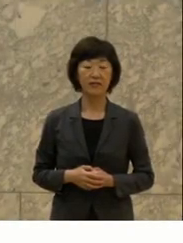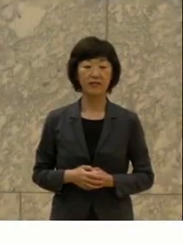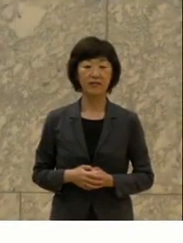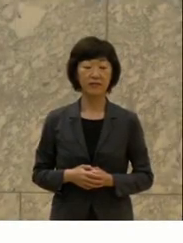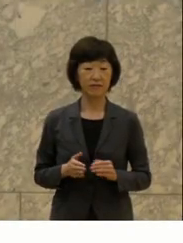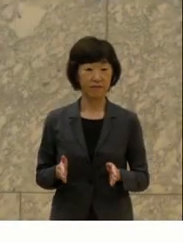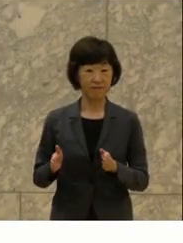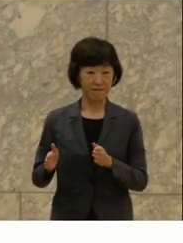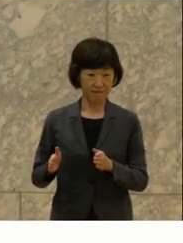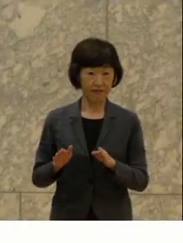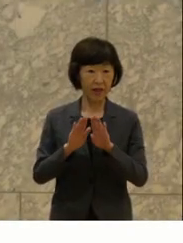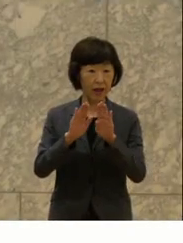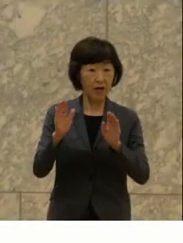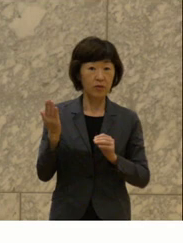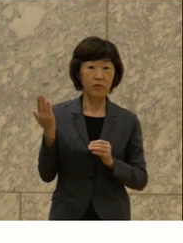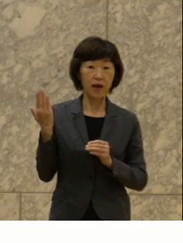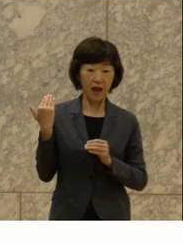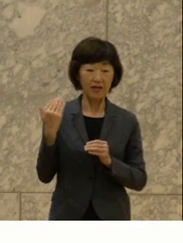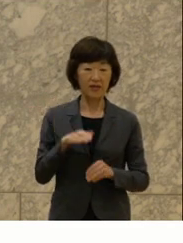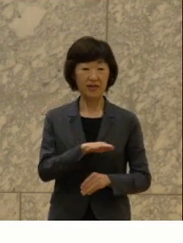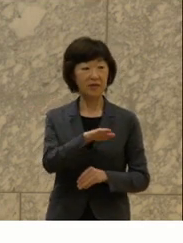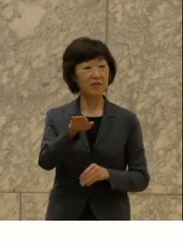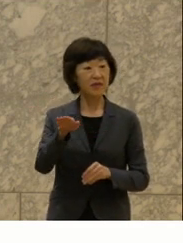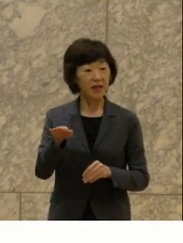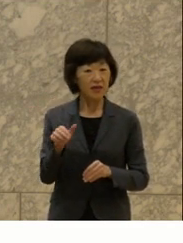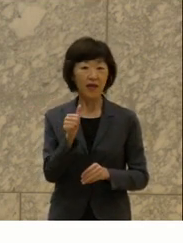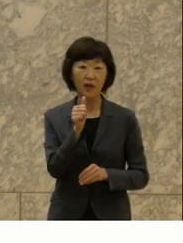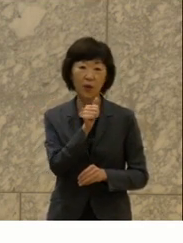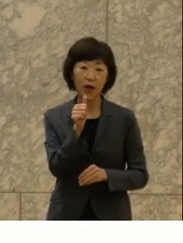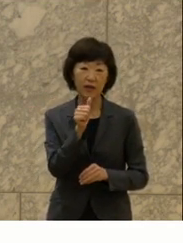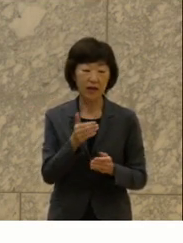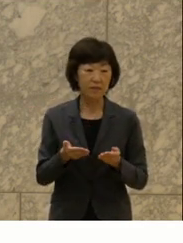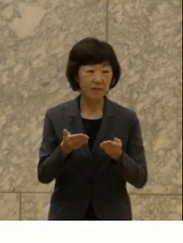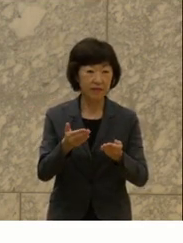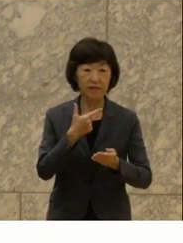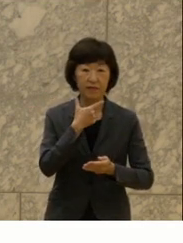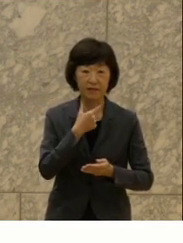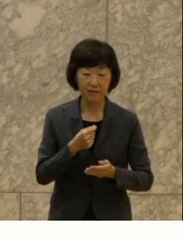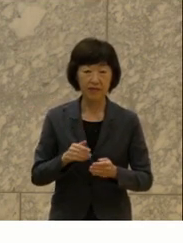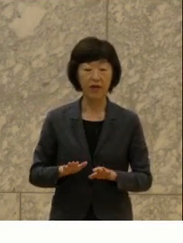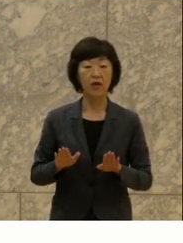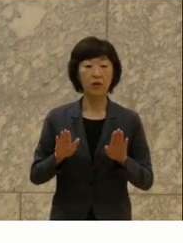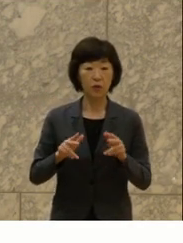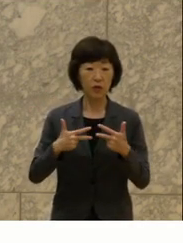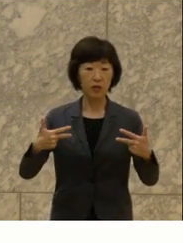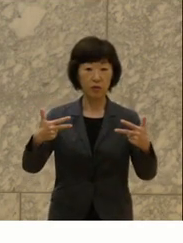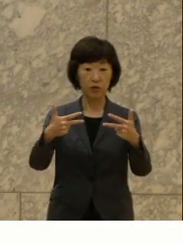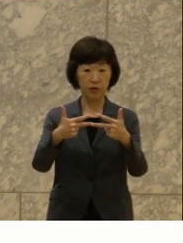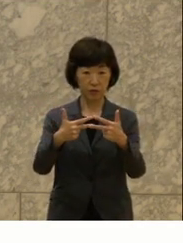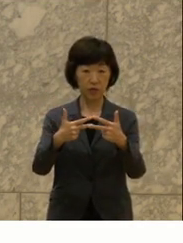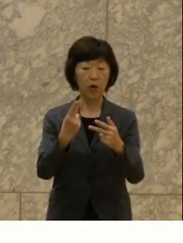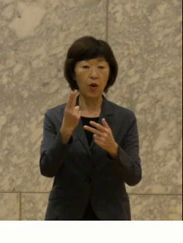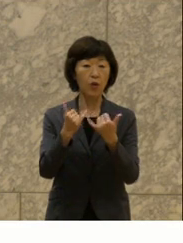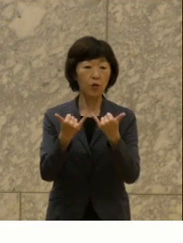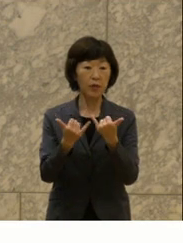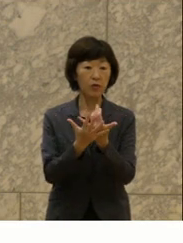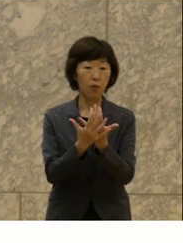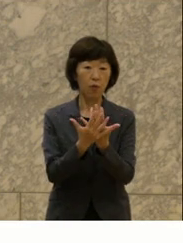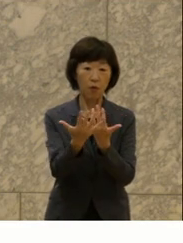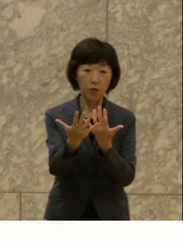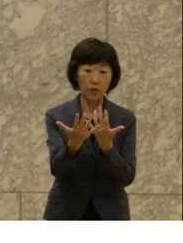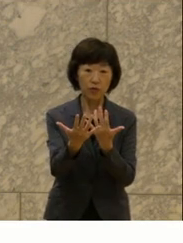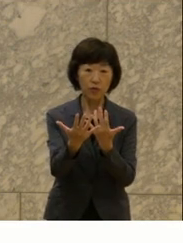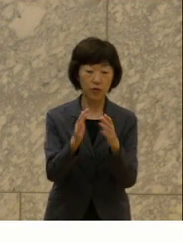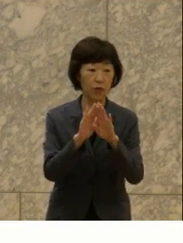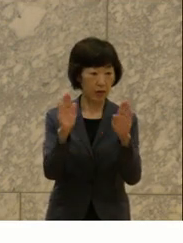さて開演に先立てまして皆様にご案内を申し上げます本シンポジウムは都民ホールでの開催と